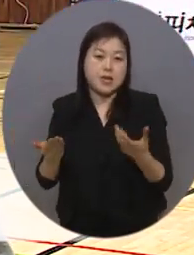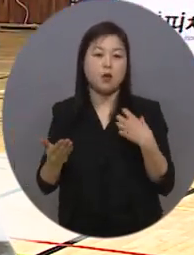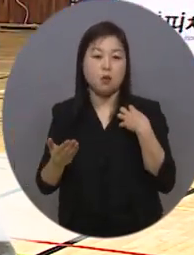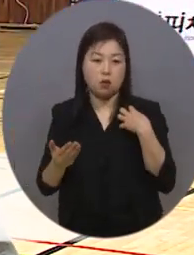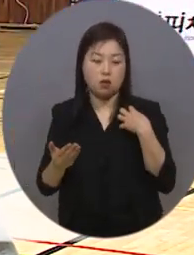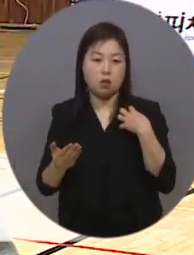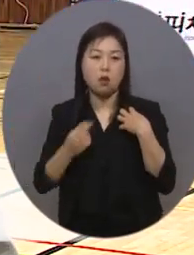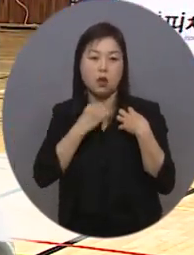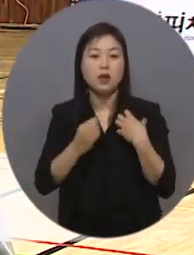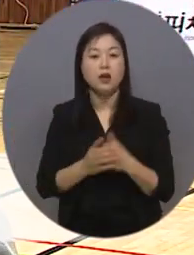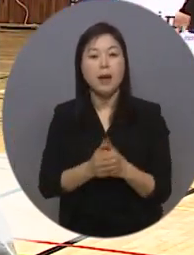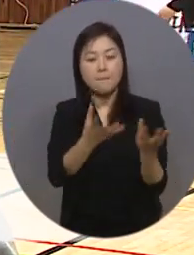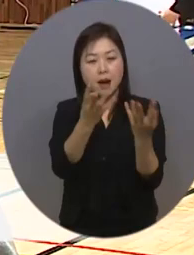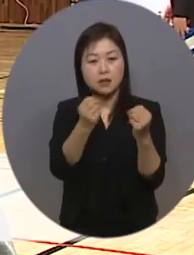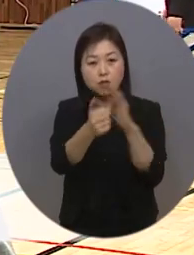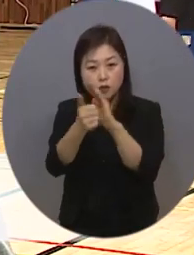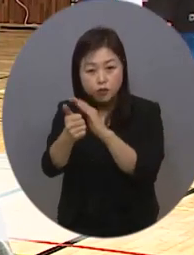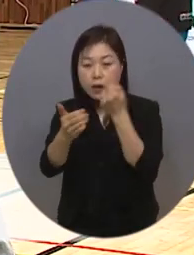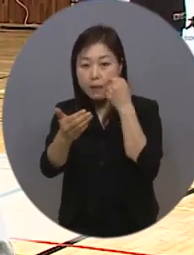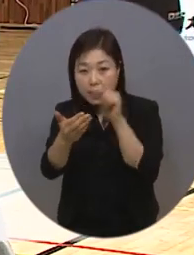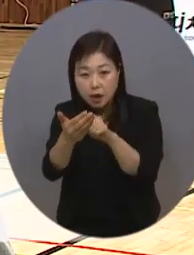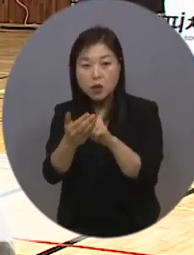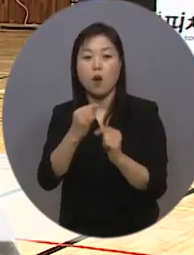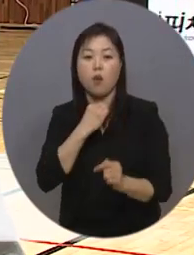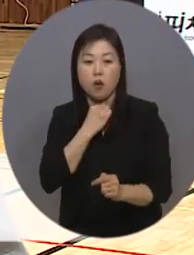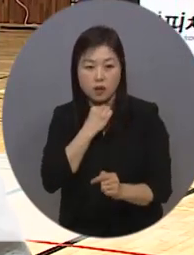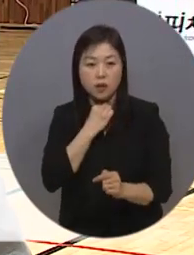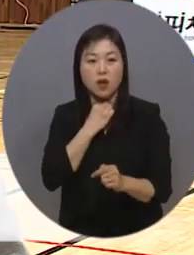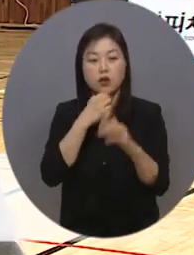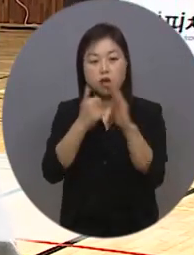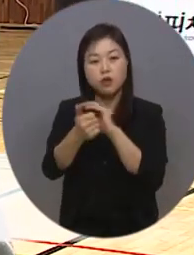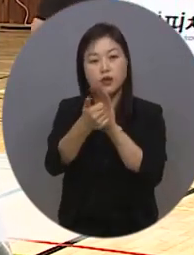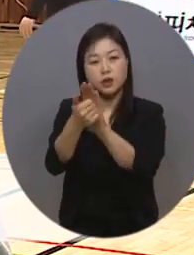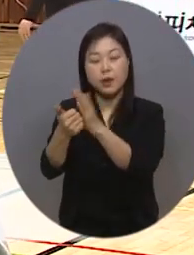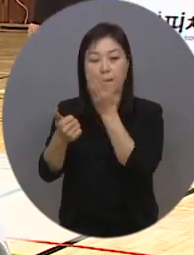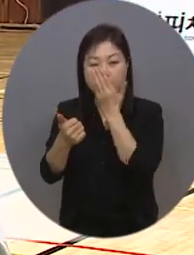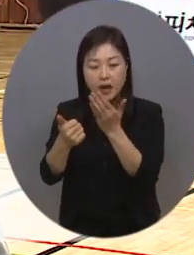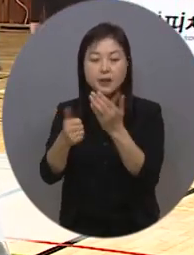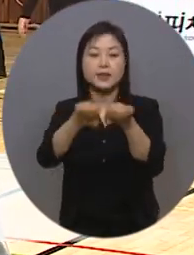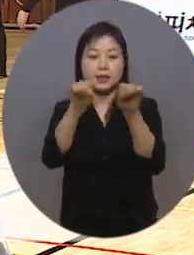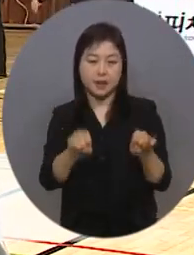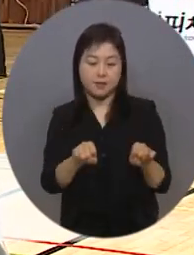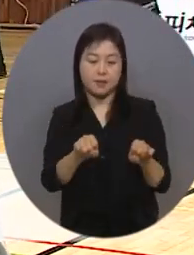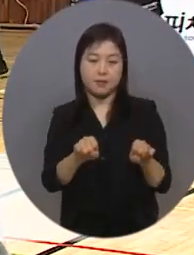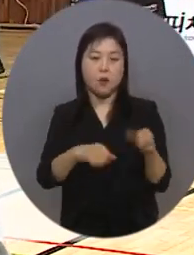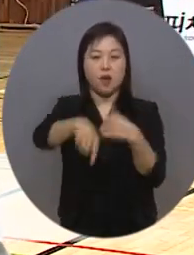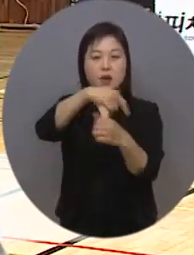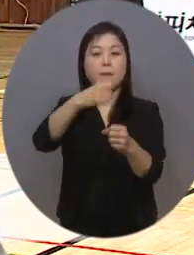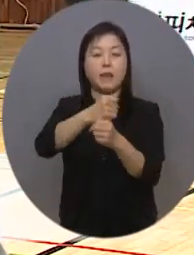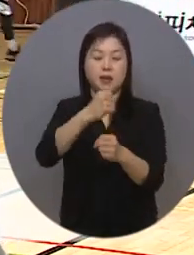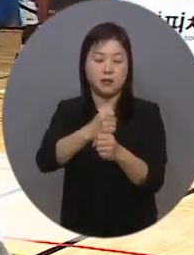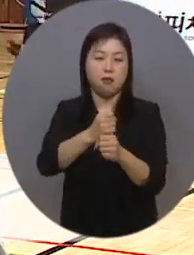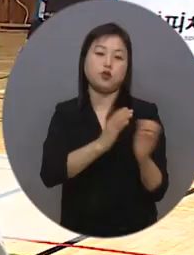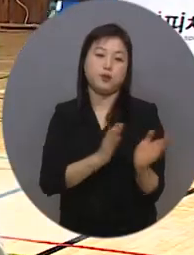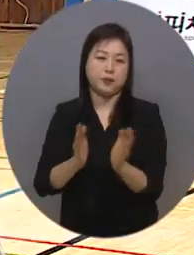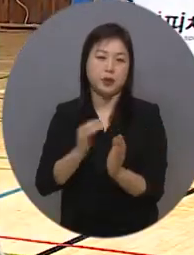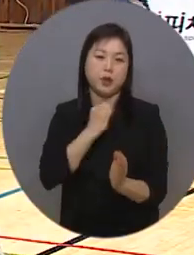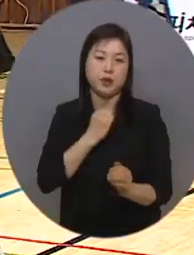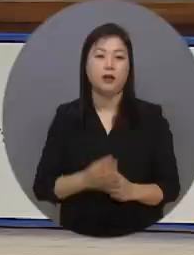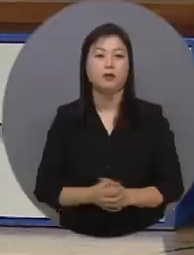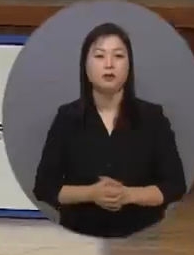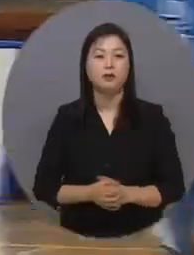인해서 많은 선수들이 발굴되기를 원하고 그런 좀 선수들을 지원해줄 수 있는 그런 체계가 좀 갖춰졌으면